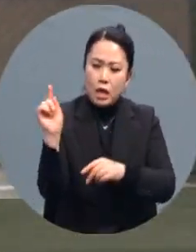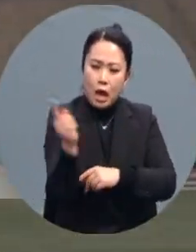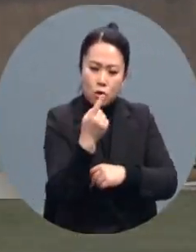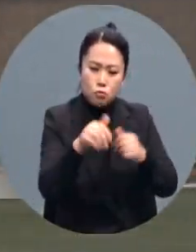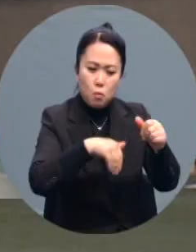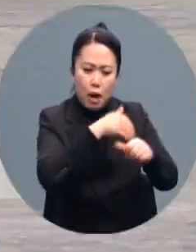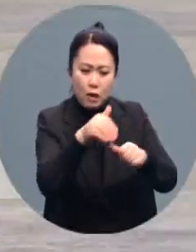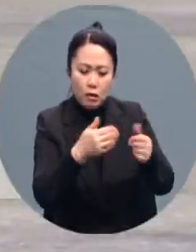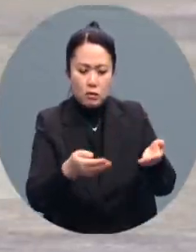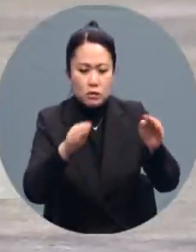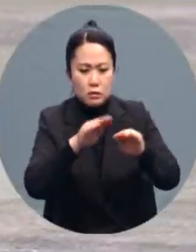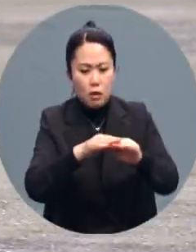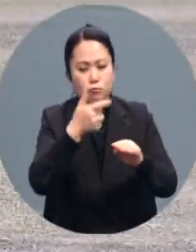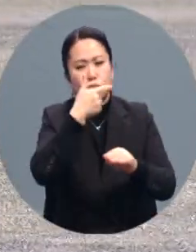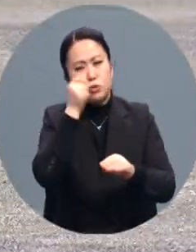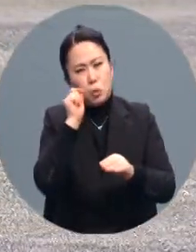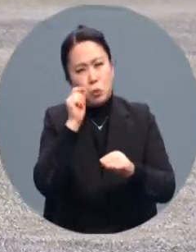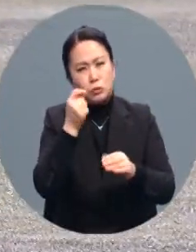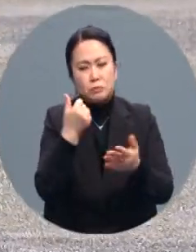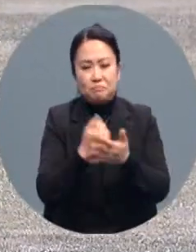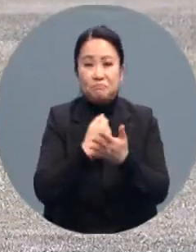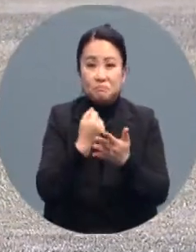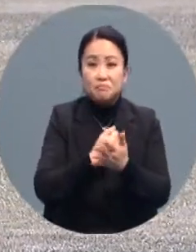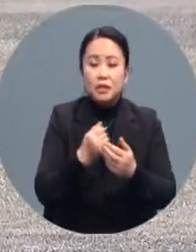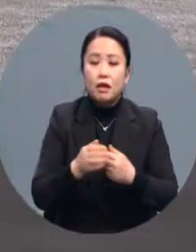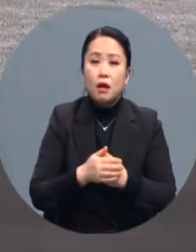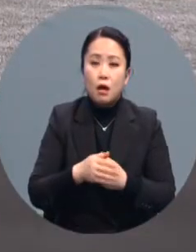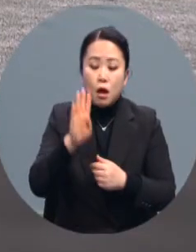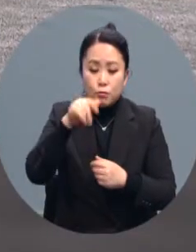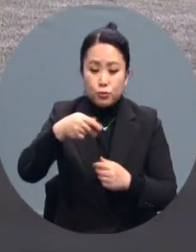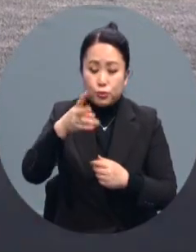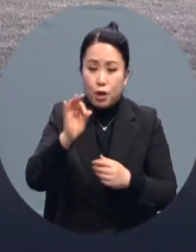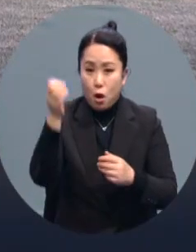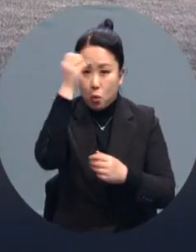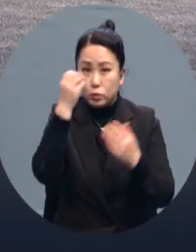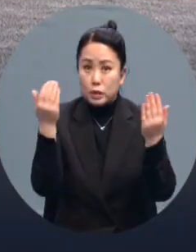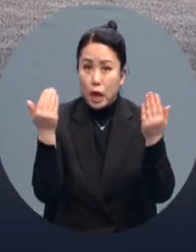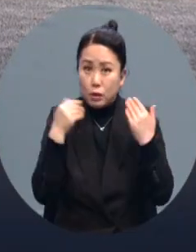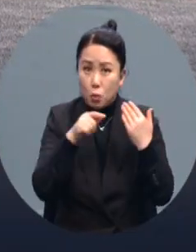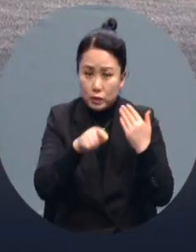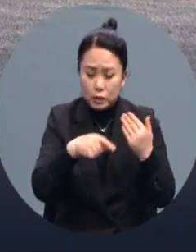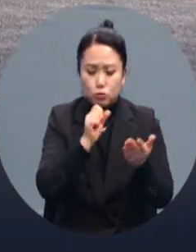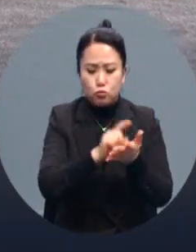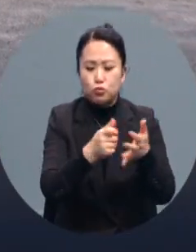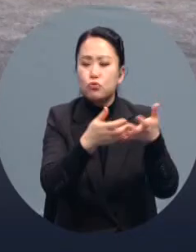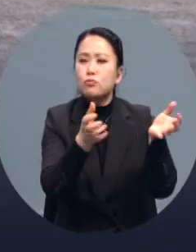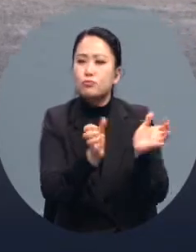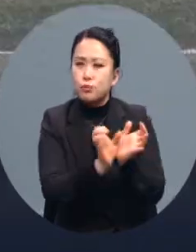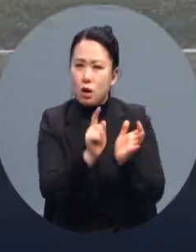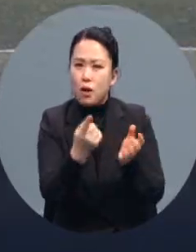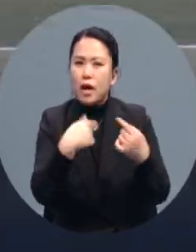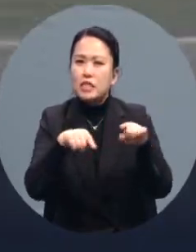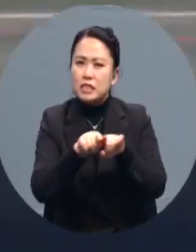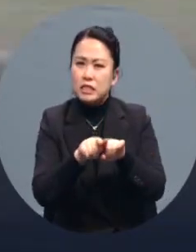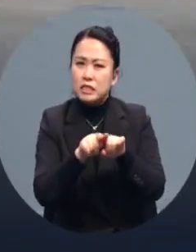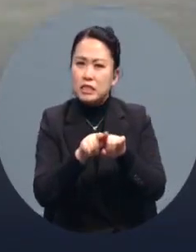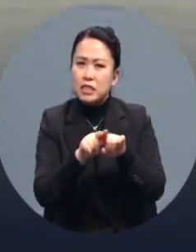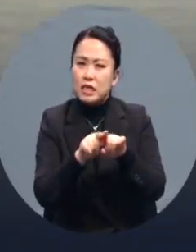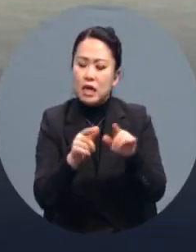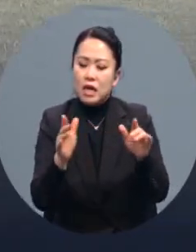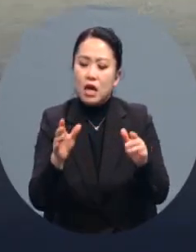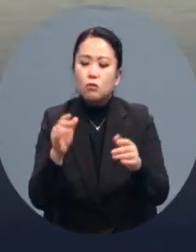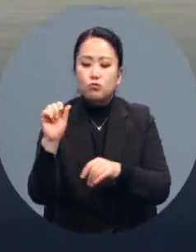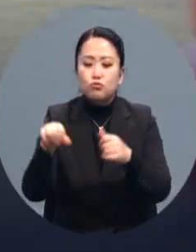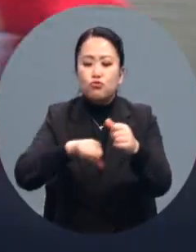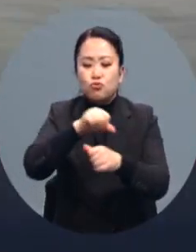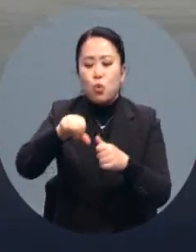점은 아쉬운 점으로 꼽았습니다. 부경고등학교 같은 경우는 축구부랑 같이 겸해서 운동장을 같이